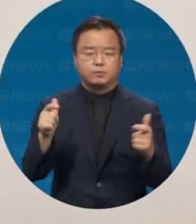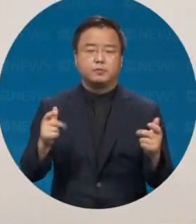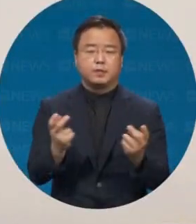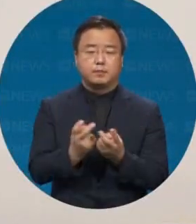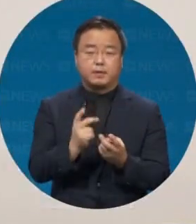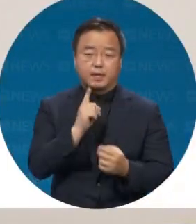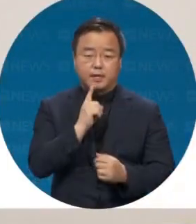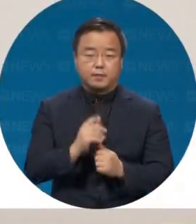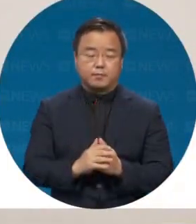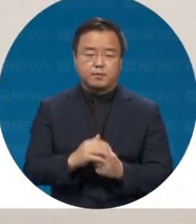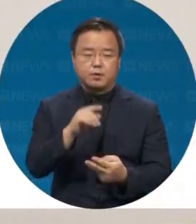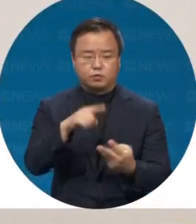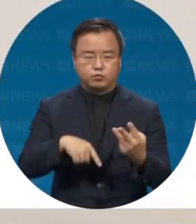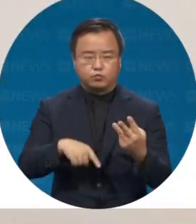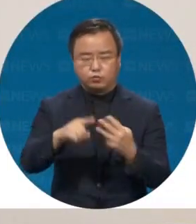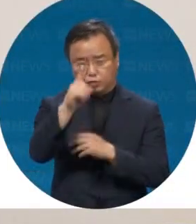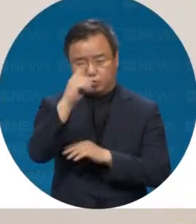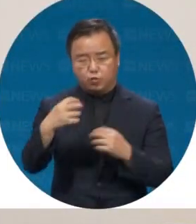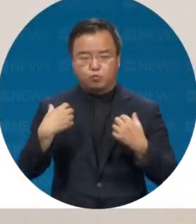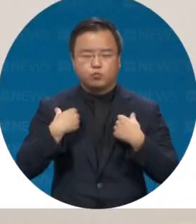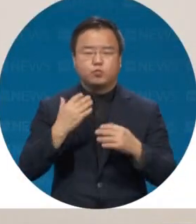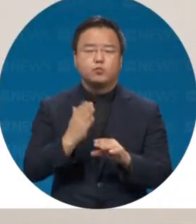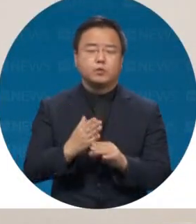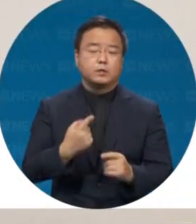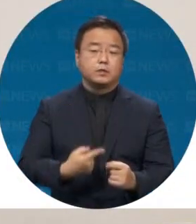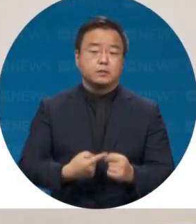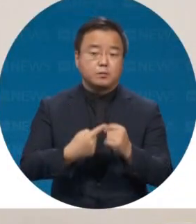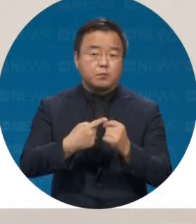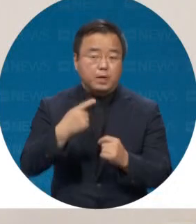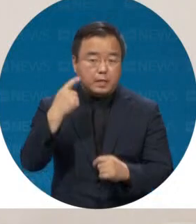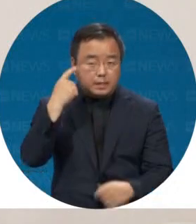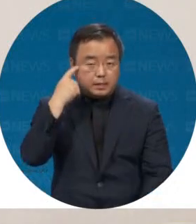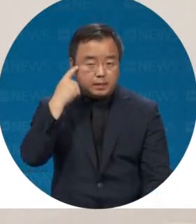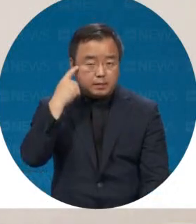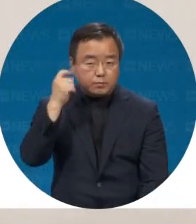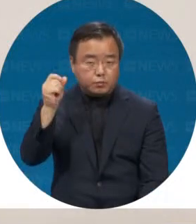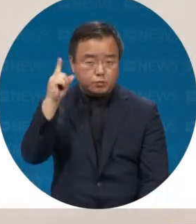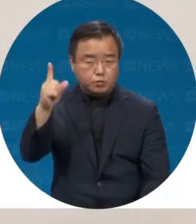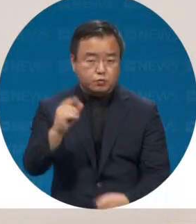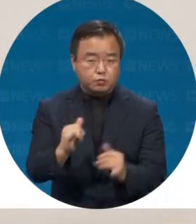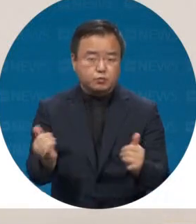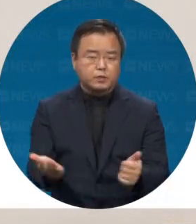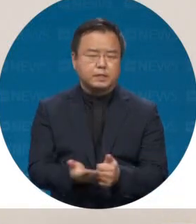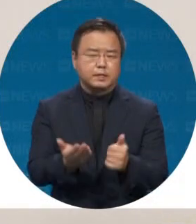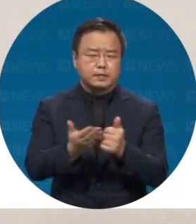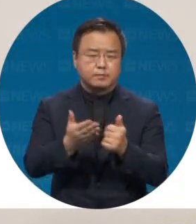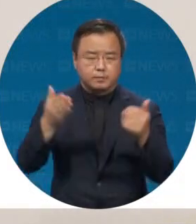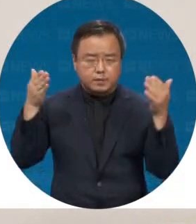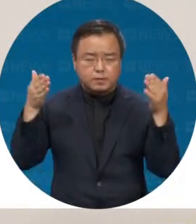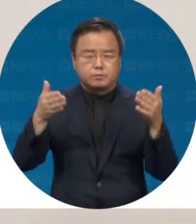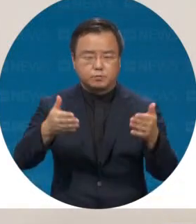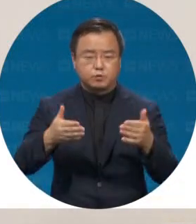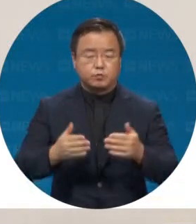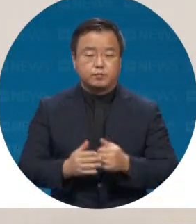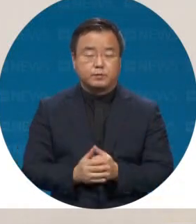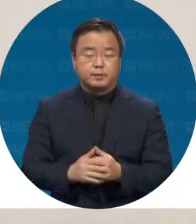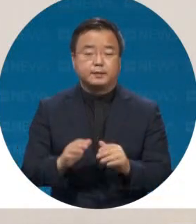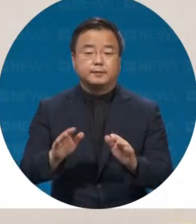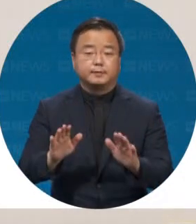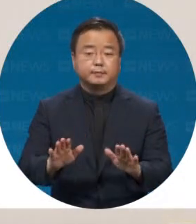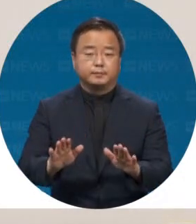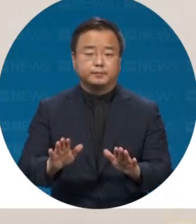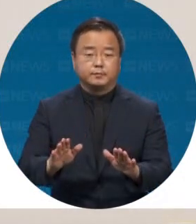윤석렬 정부에서 어 가장 우선적으로 인재 양성에 중점을 두고 있기 때문에 어 이번에 에